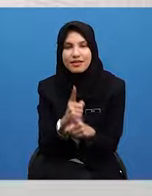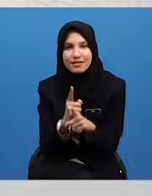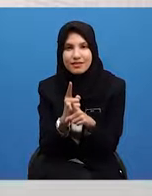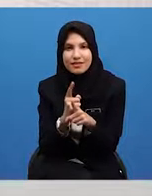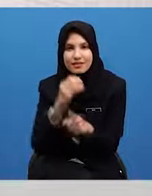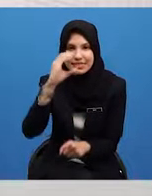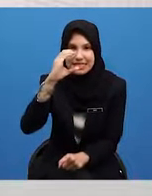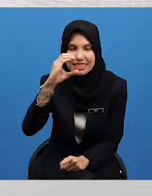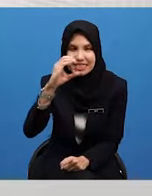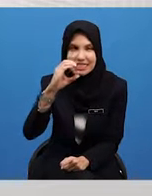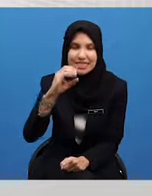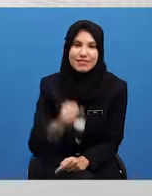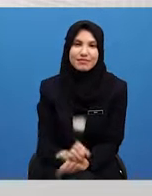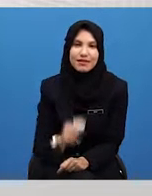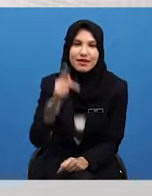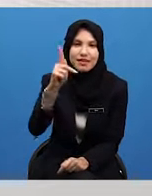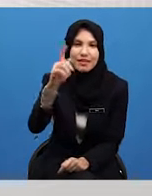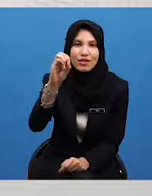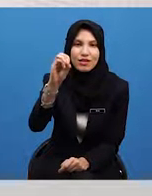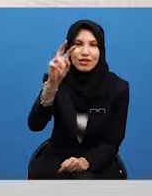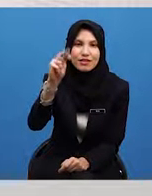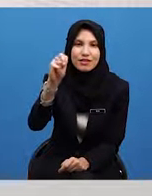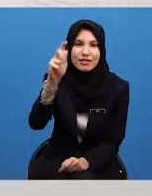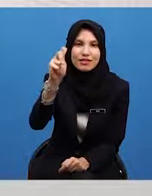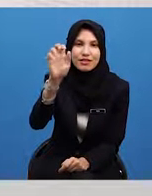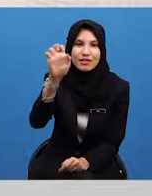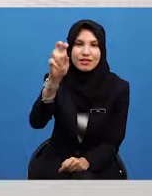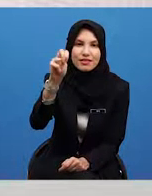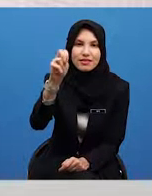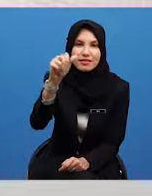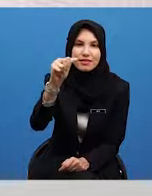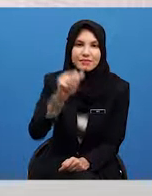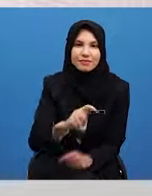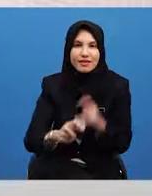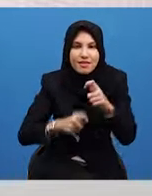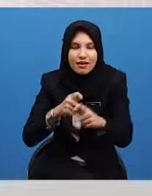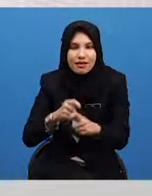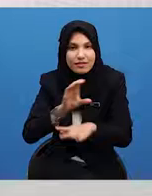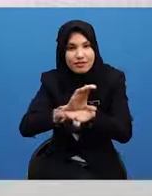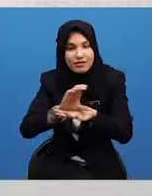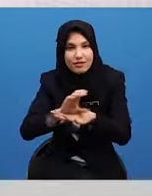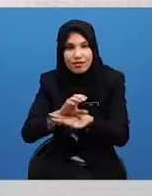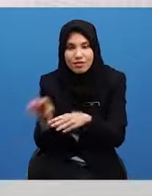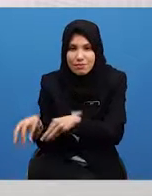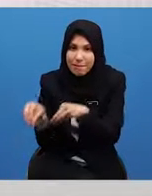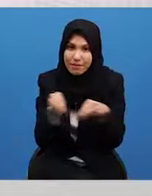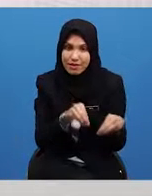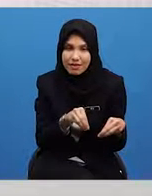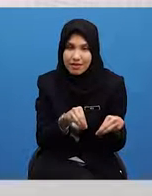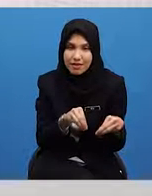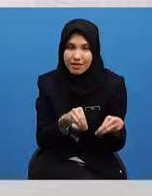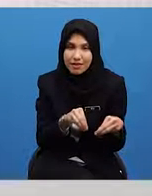C. Kontena. Takal digunakan untuk memindahkan